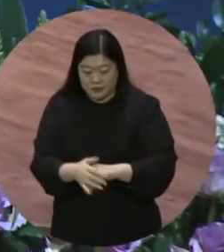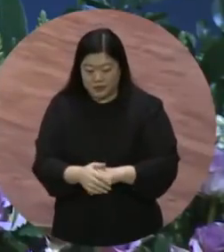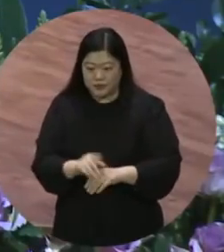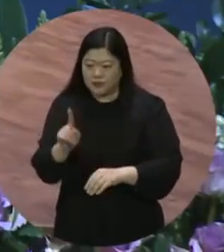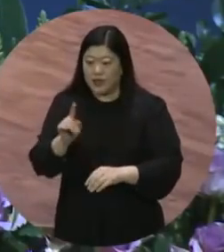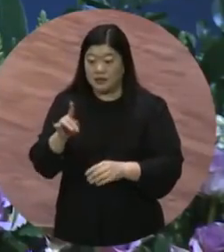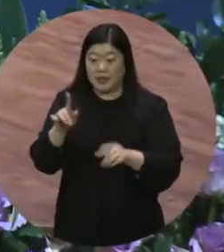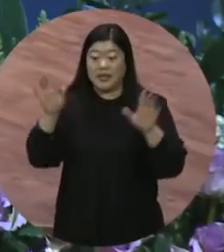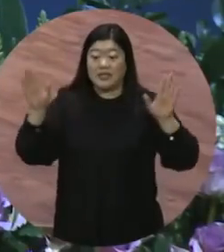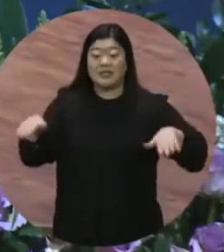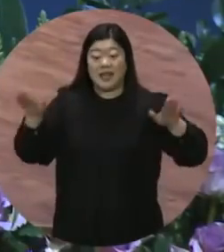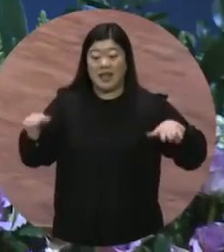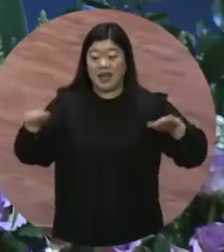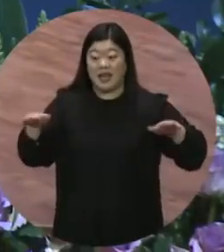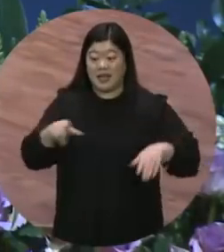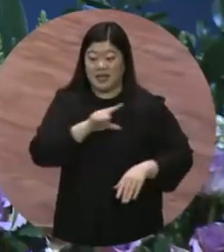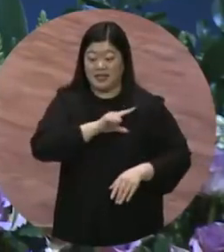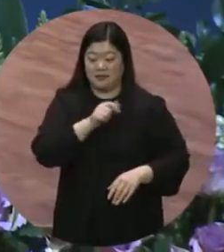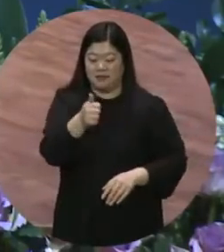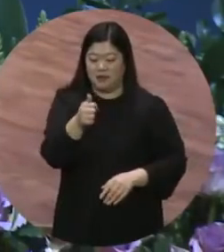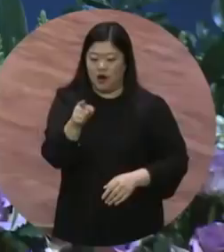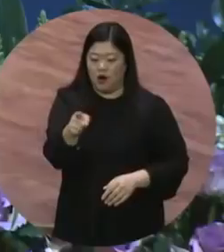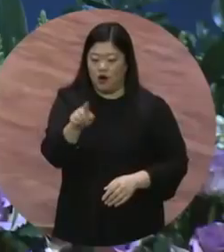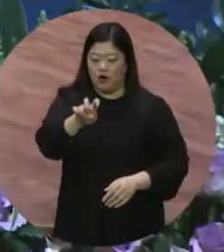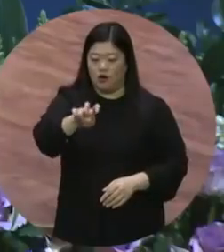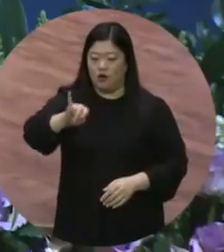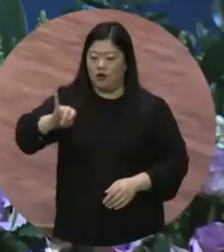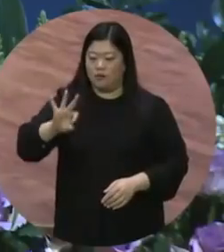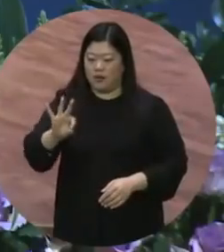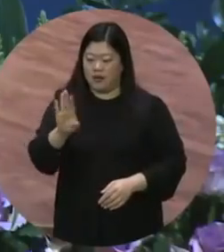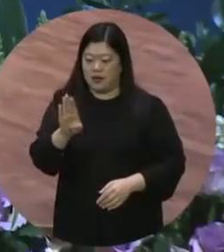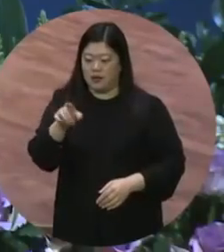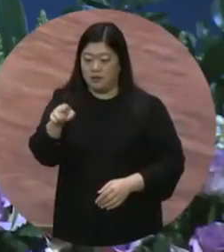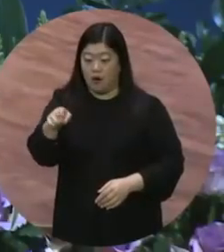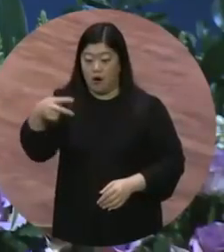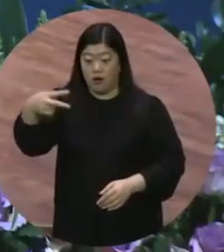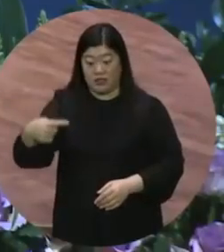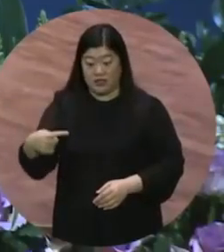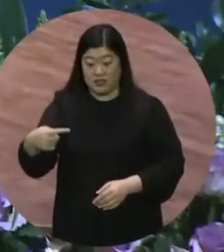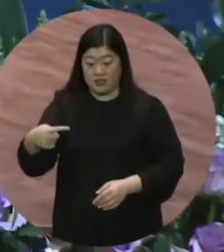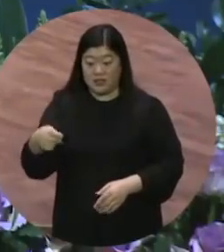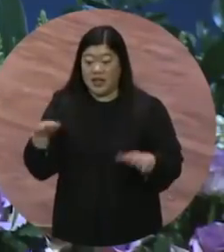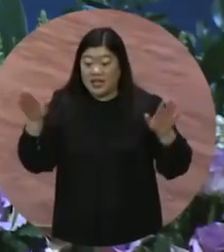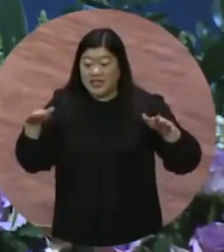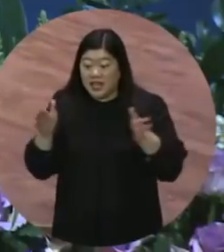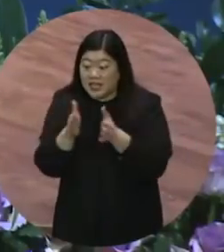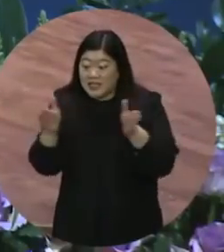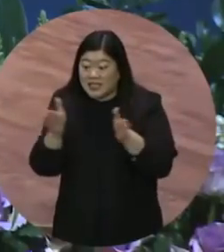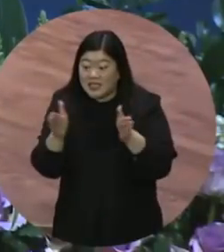허밍버드라는 새가 있습니다. 우리가 말하면 벌새. 길이가 6cm밖에 안 됩니다.